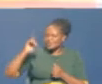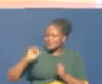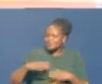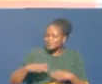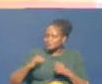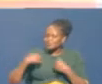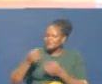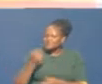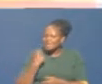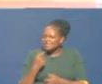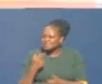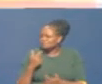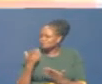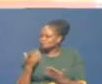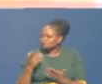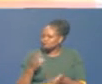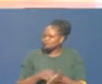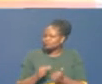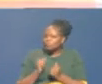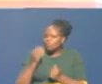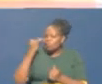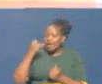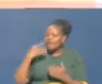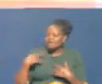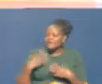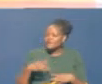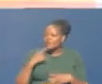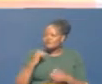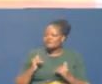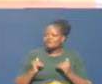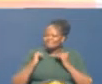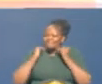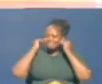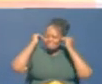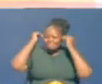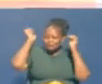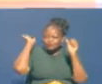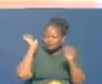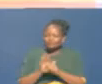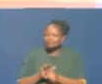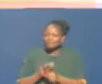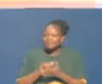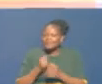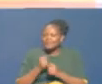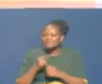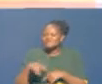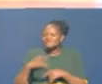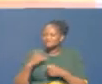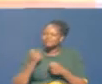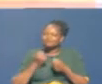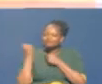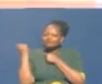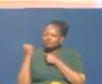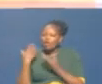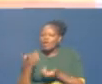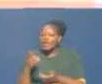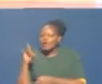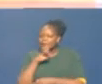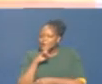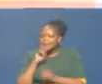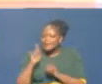kuna watu ambao pengine ako na ile depression ambayo inamfanya aweze kufikiria kujitoa uhai, na kama ni severe itabidi aweke